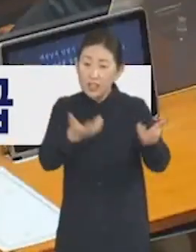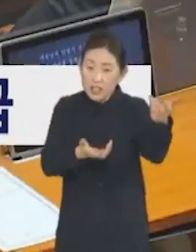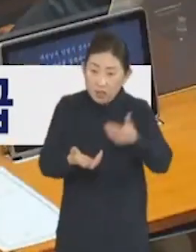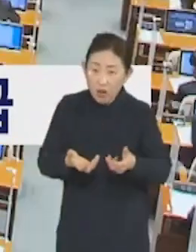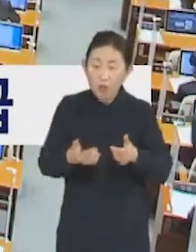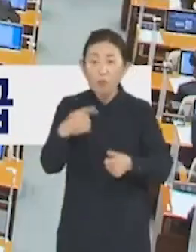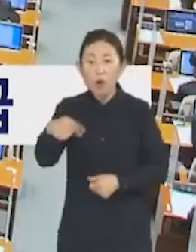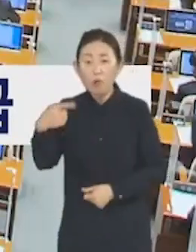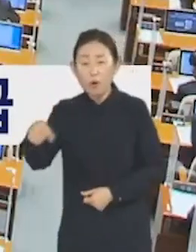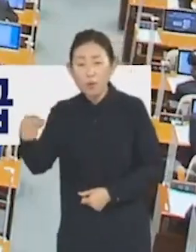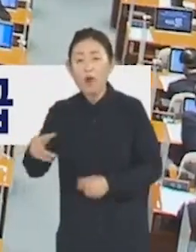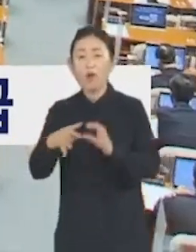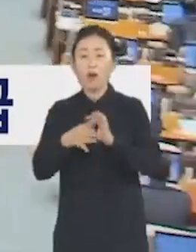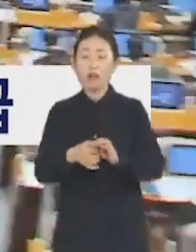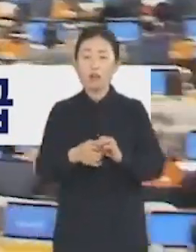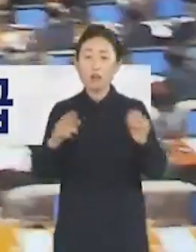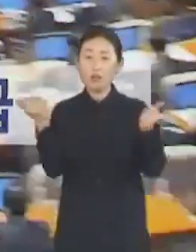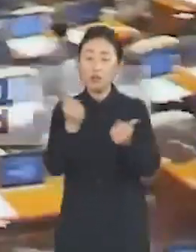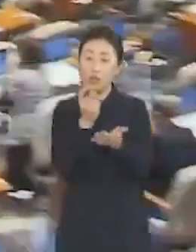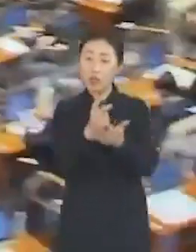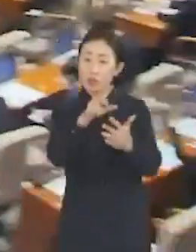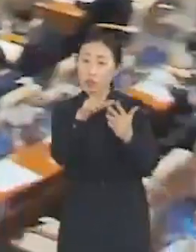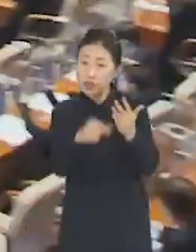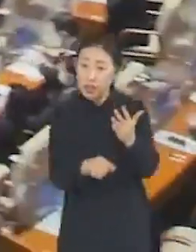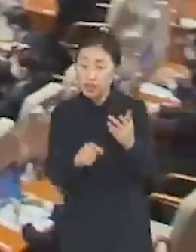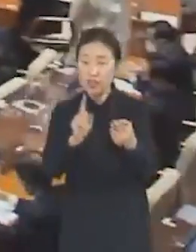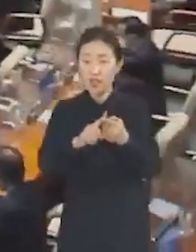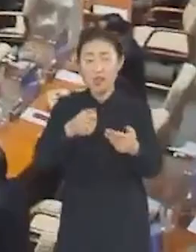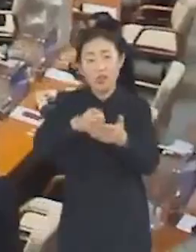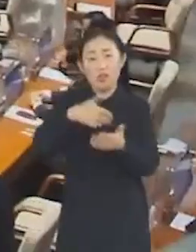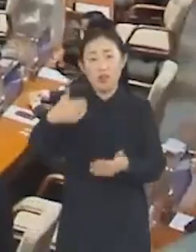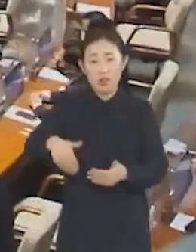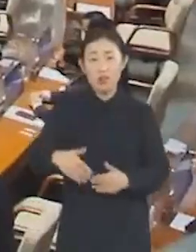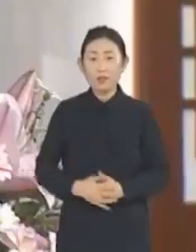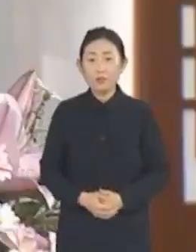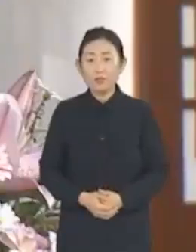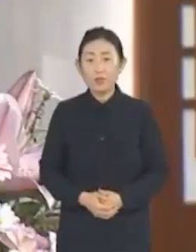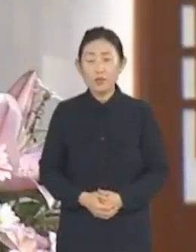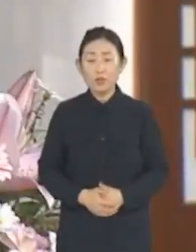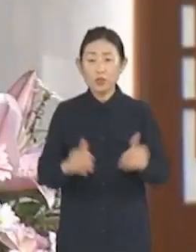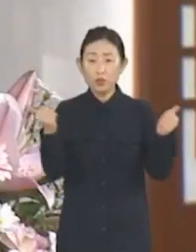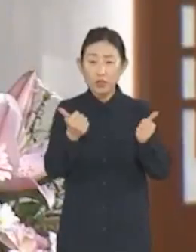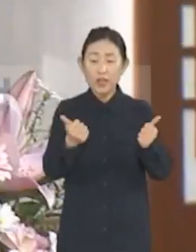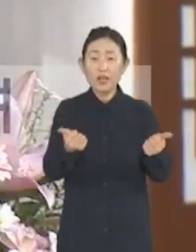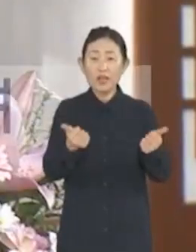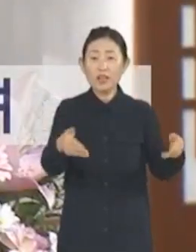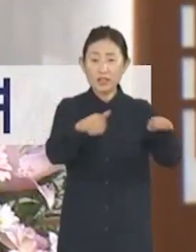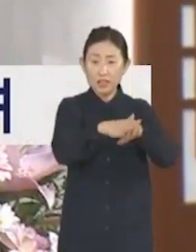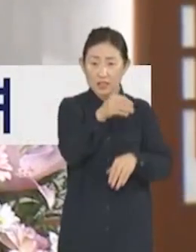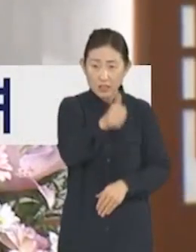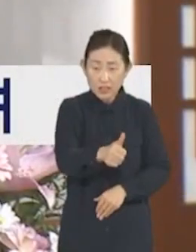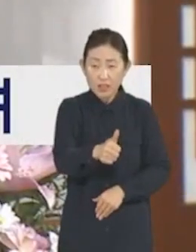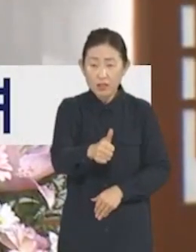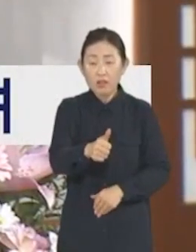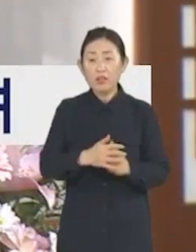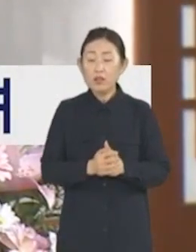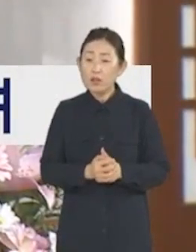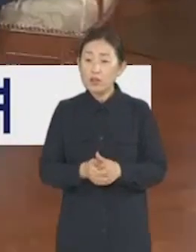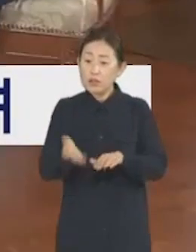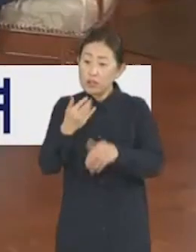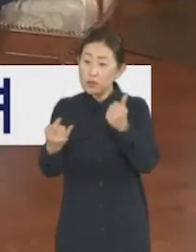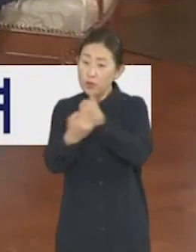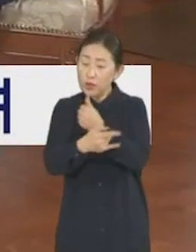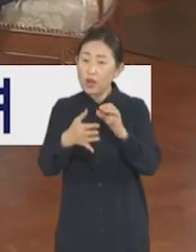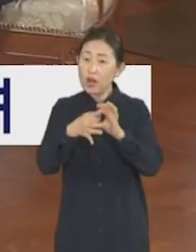규모를 정하기 위한 국회 규칙 제정은 여전히 지지부진합니다. 최근 국회의장실이 정부 세종청사 입주부처와 연관이